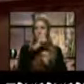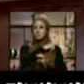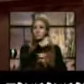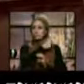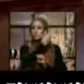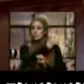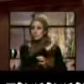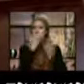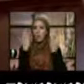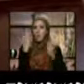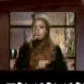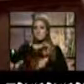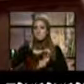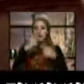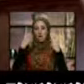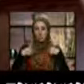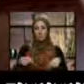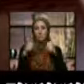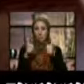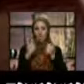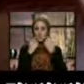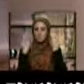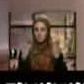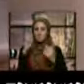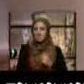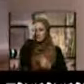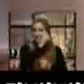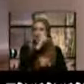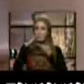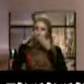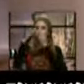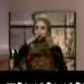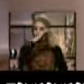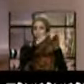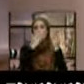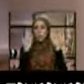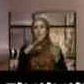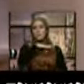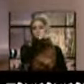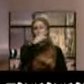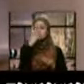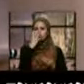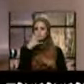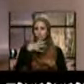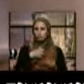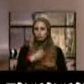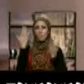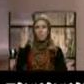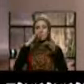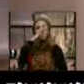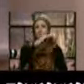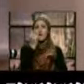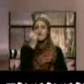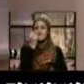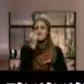غفرته، ولا مريضا الا شفيته، ولا عسيرا الا يسرته، ولا كربا الا اذهبته، ولا هما الا فرجته، ولا دينا الا قضيته، ولا ضالا